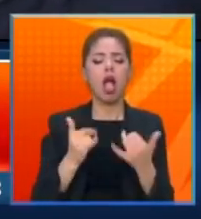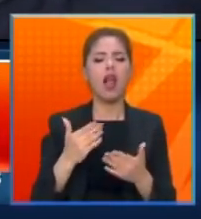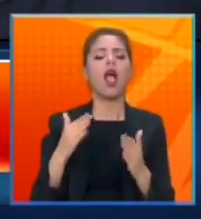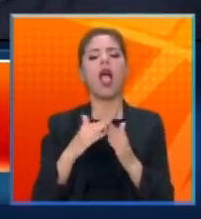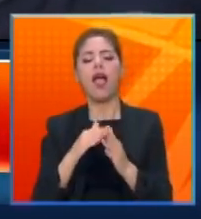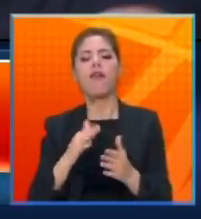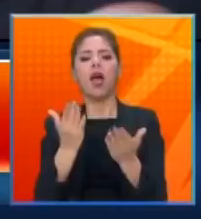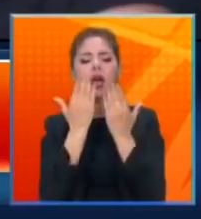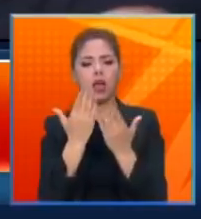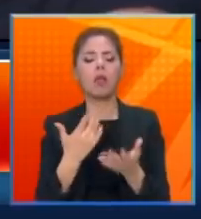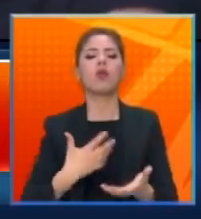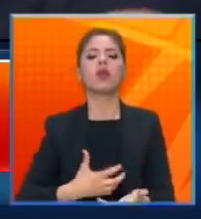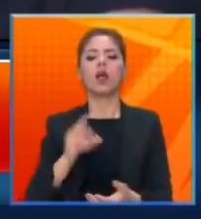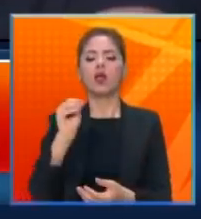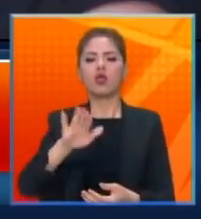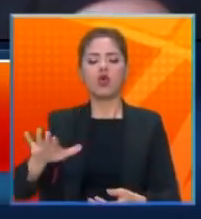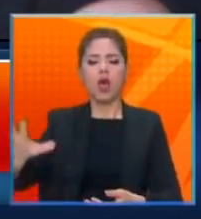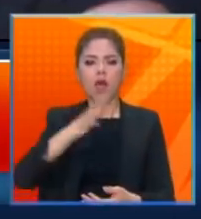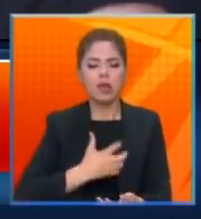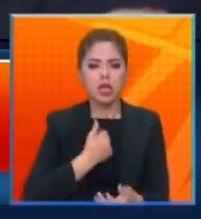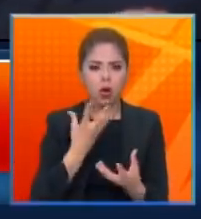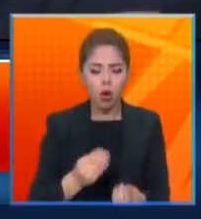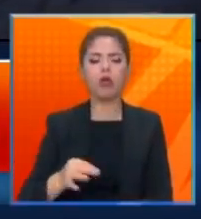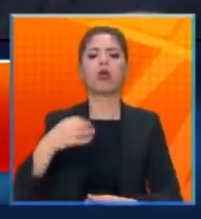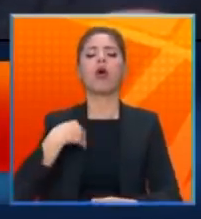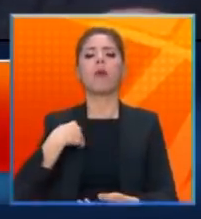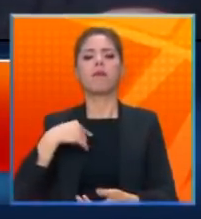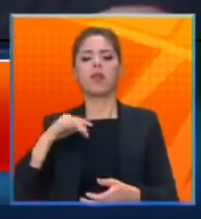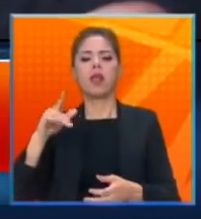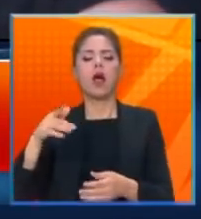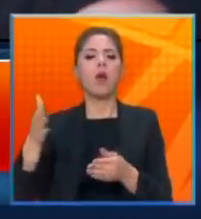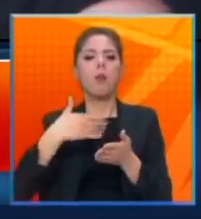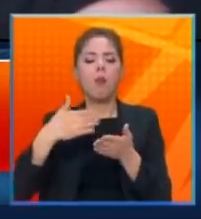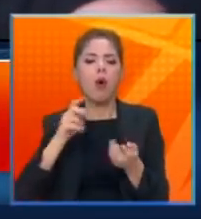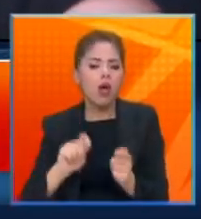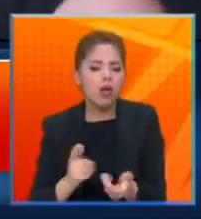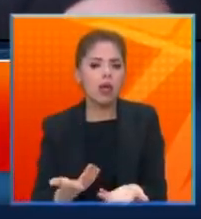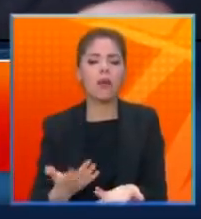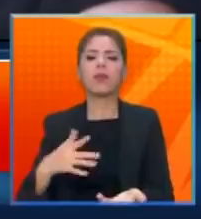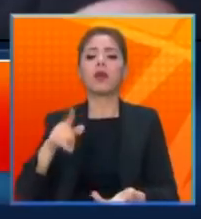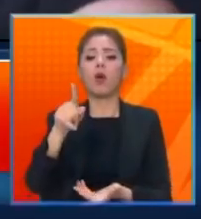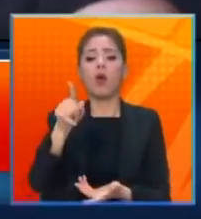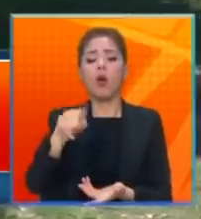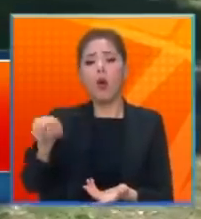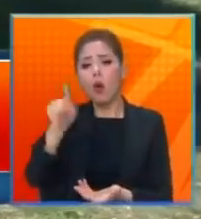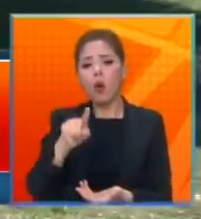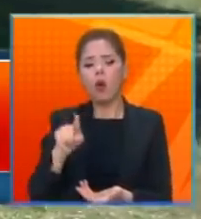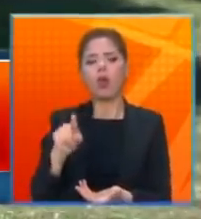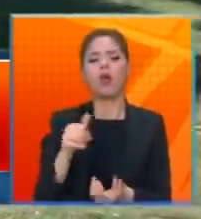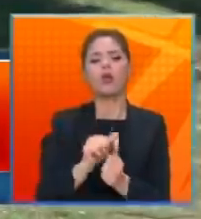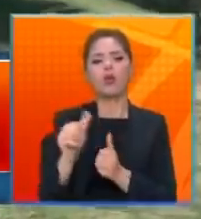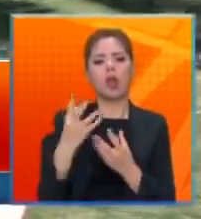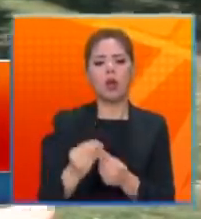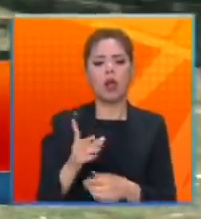Kitap okumaktan çok sıkıldılar. Evde hobiler yaptık. Kozalak aldık, kozalakları boyadık. Ama ormana kaçalım dedik. Tarım ve